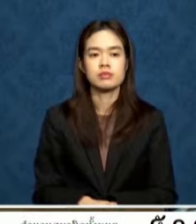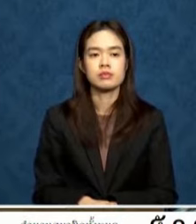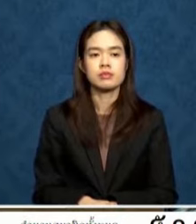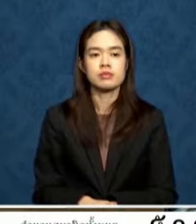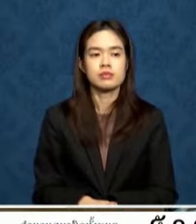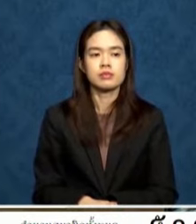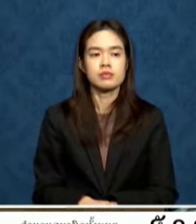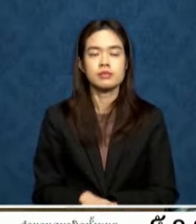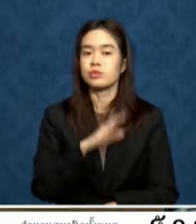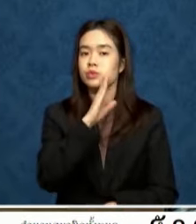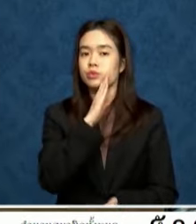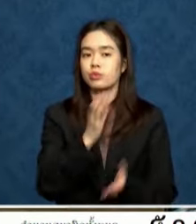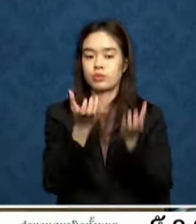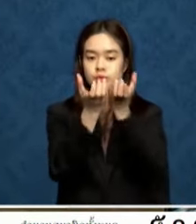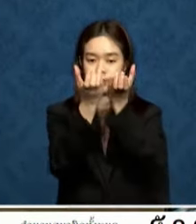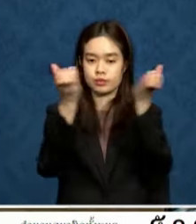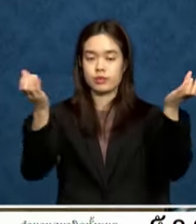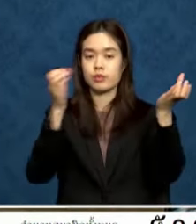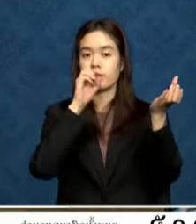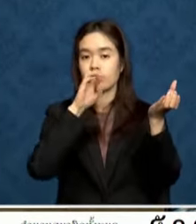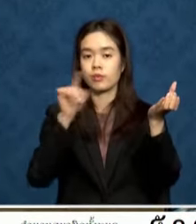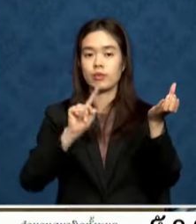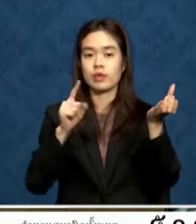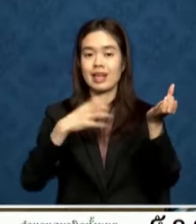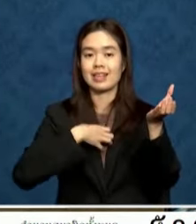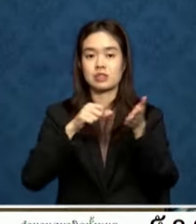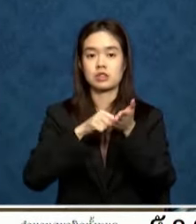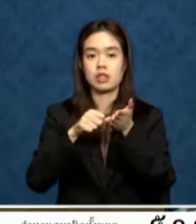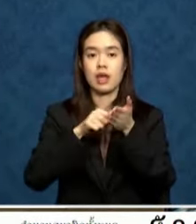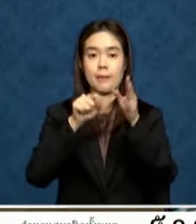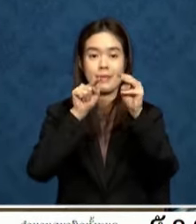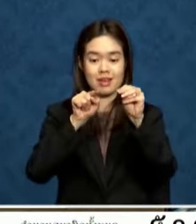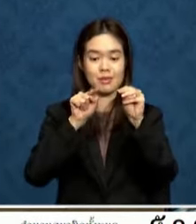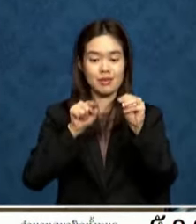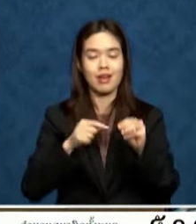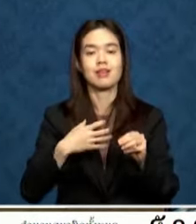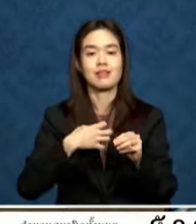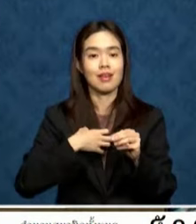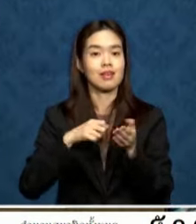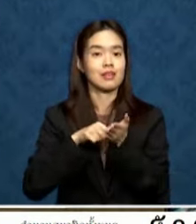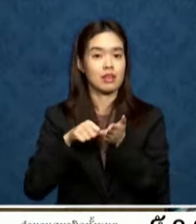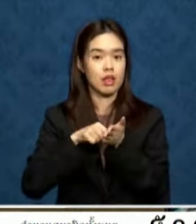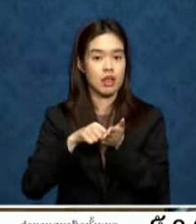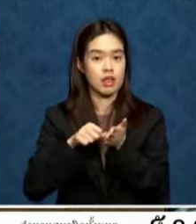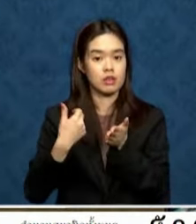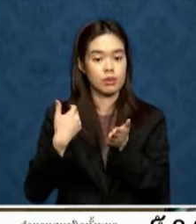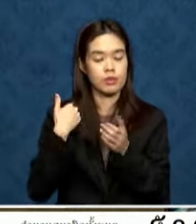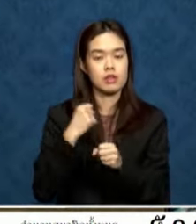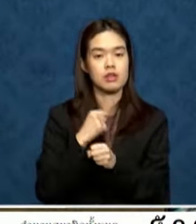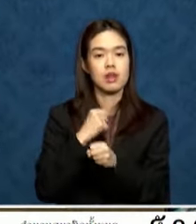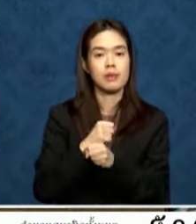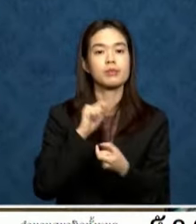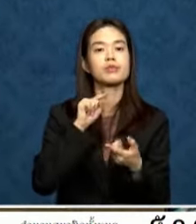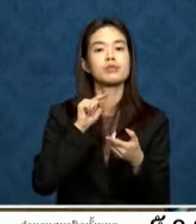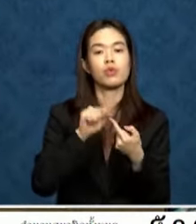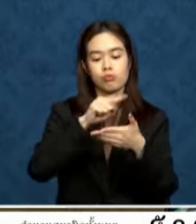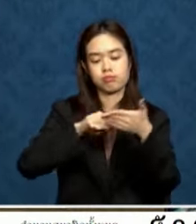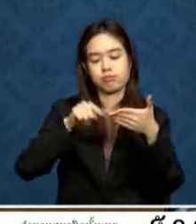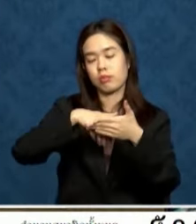เวลารัฐธรรมนูญบอกว่าการแก้รัฐธรรมนูญมาตรานั้นมาตรานี้ต้องไปทำประชามติ